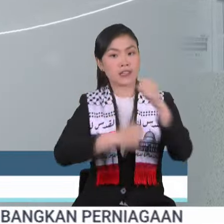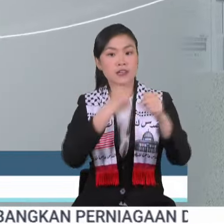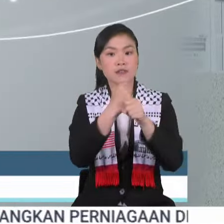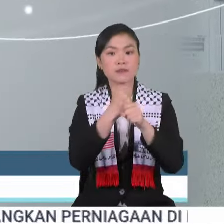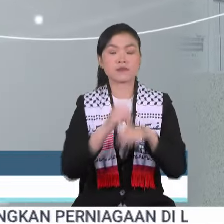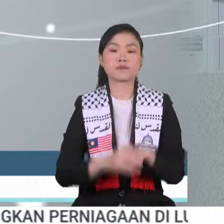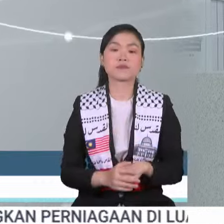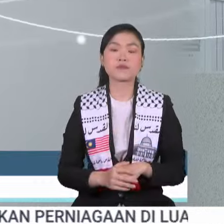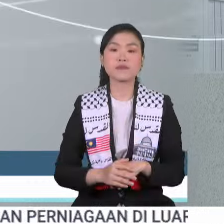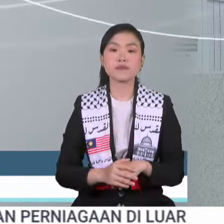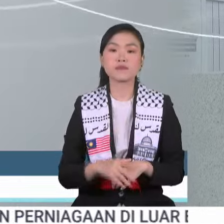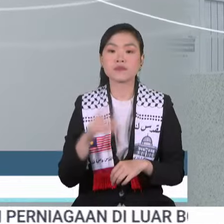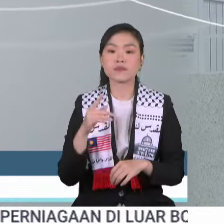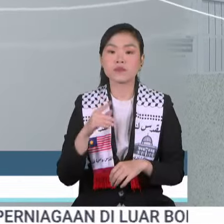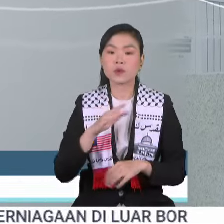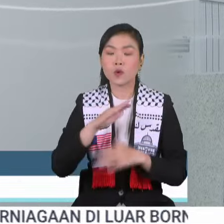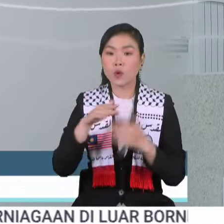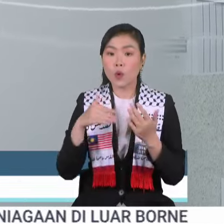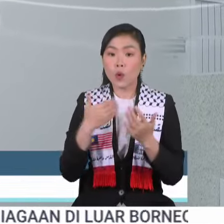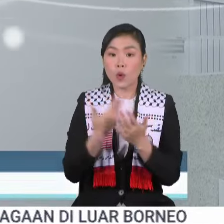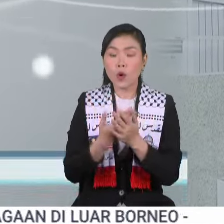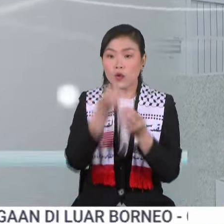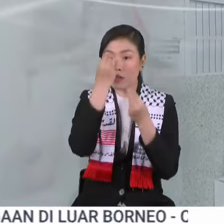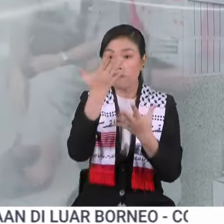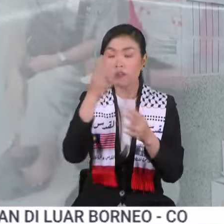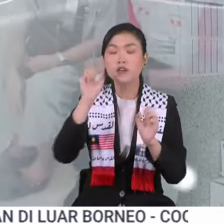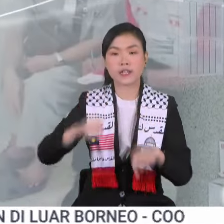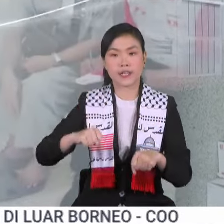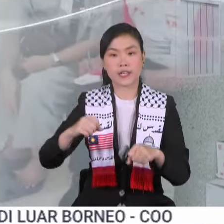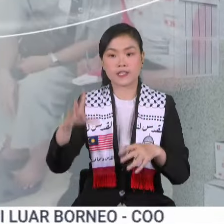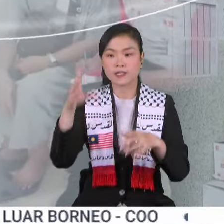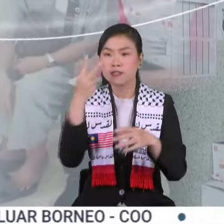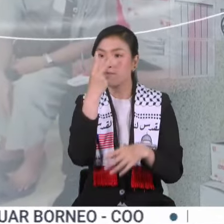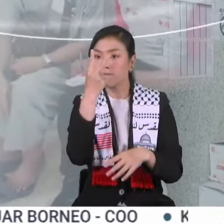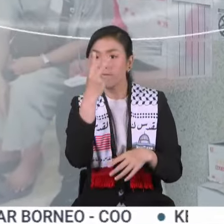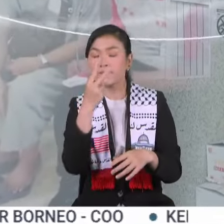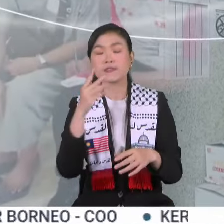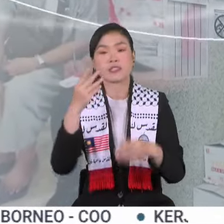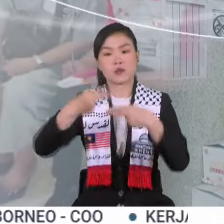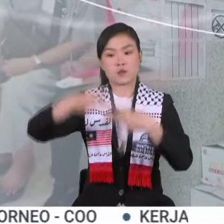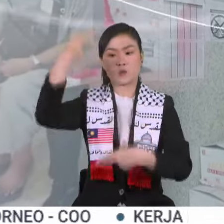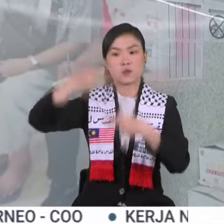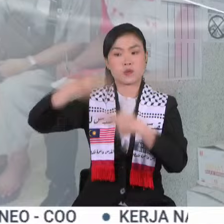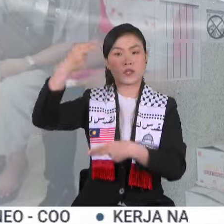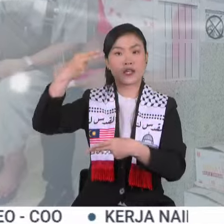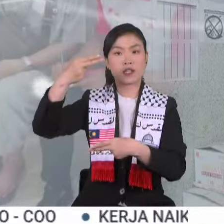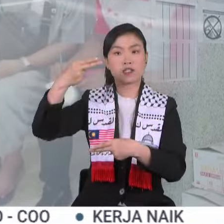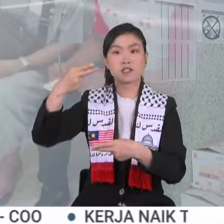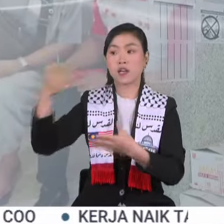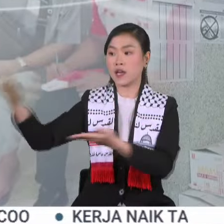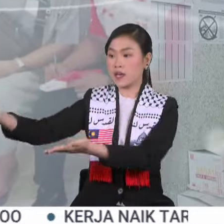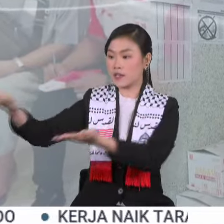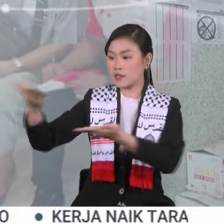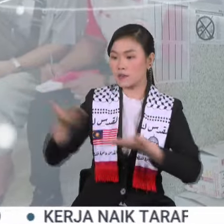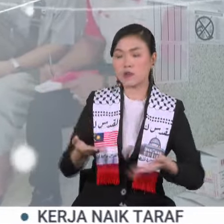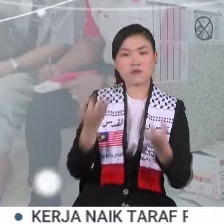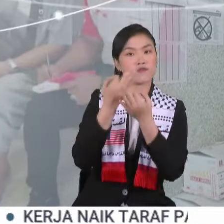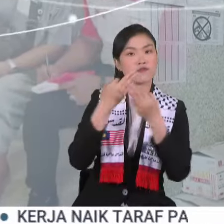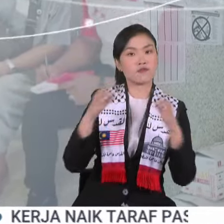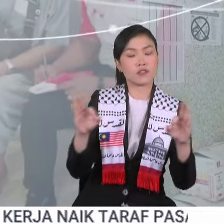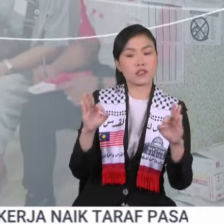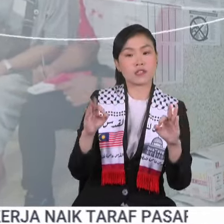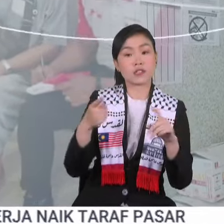bagasi boleh didapati di hotel-hotel yang ditetapkan. Khidmat pengambilan percuma dari